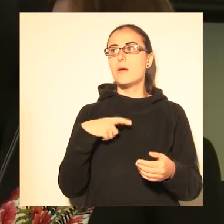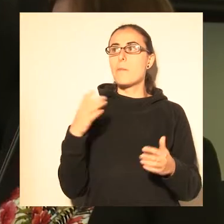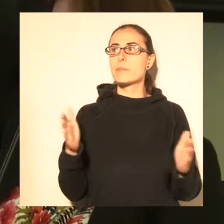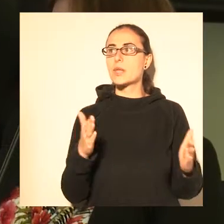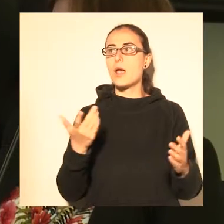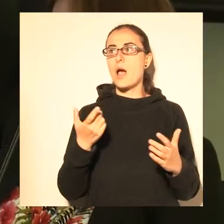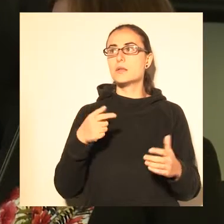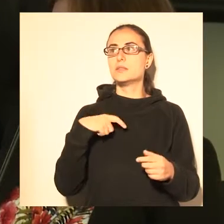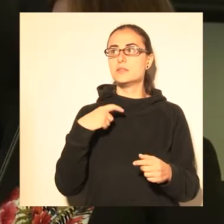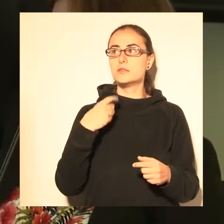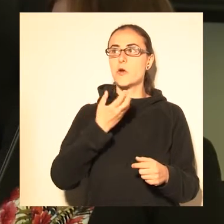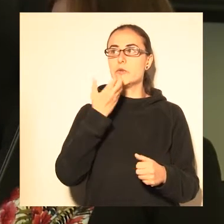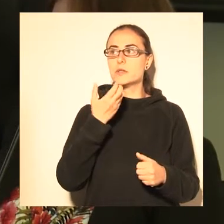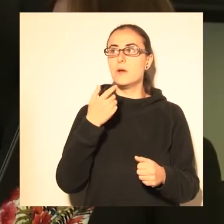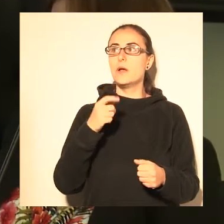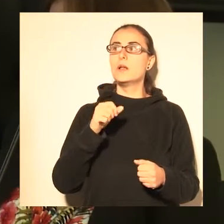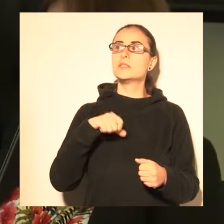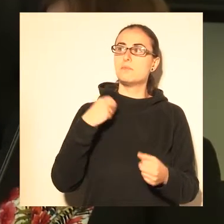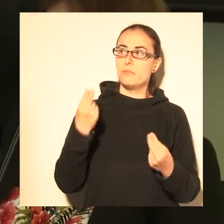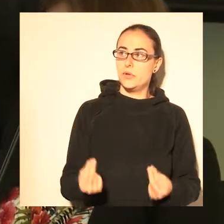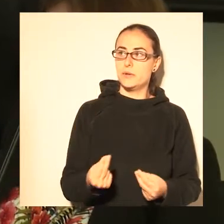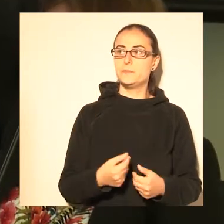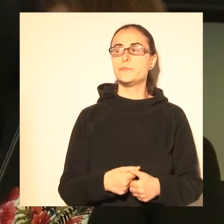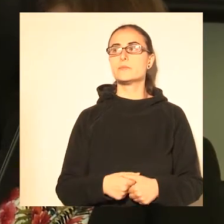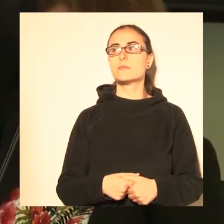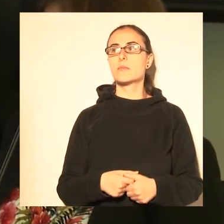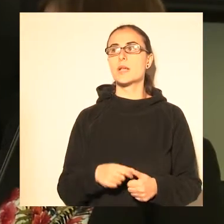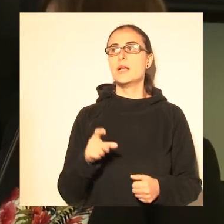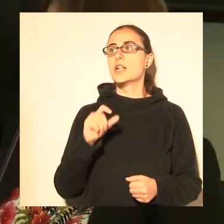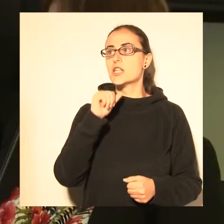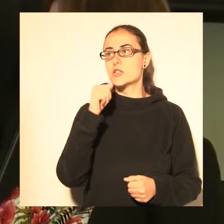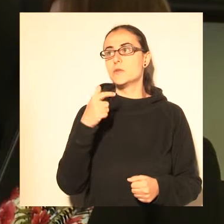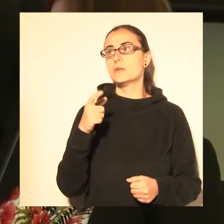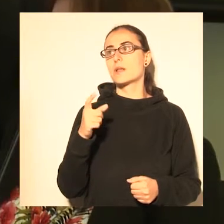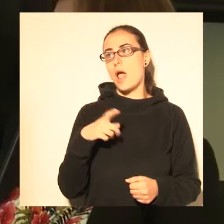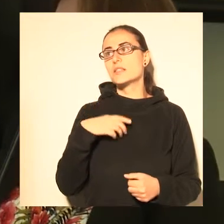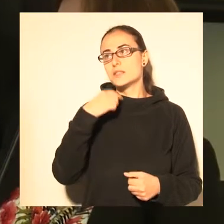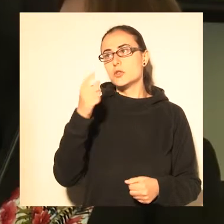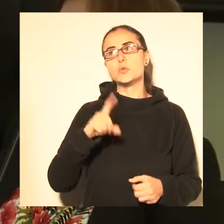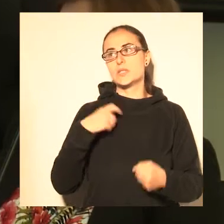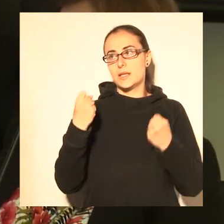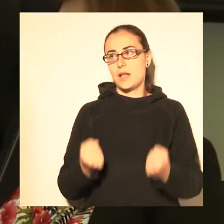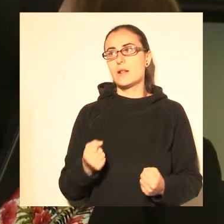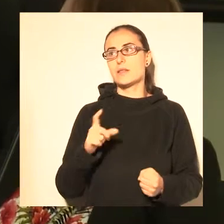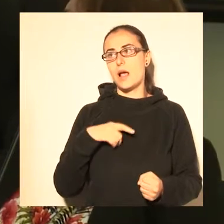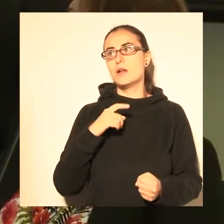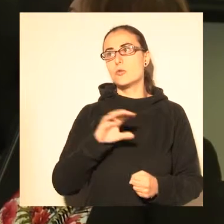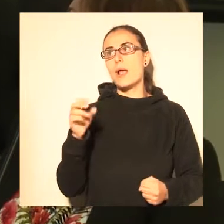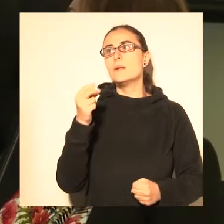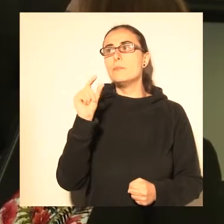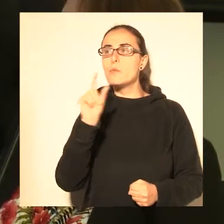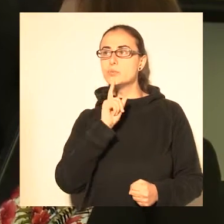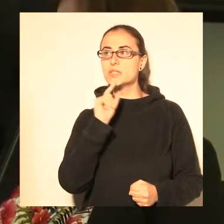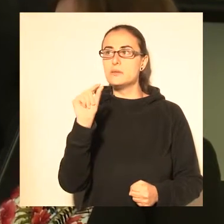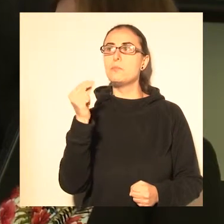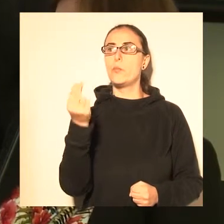pentru că până la urmă la o conferință trebuie spus și lucruri bune și și lucruri hai să nu zic rele Dar